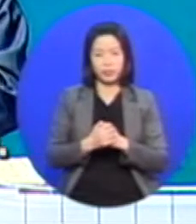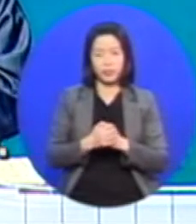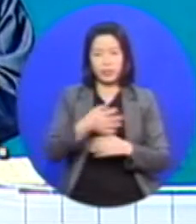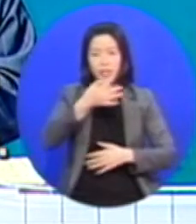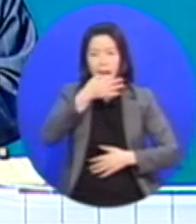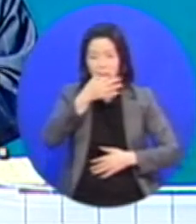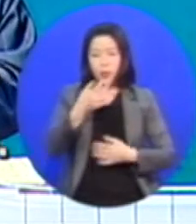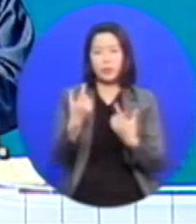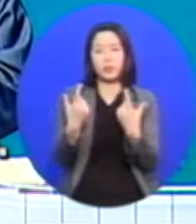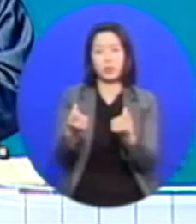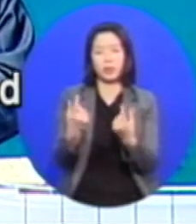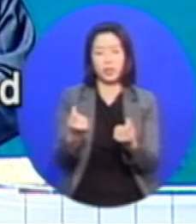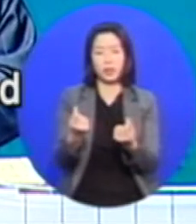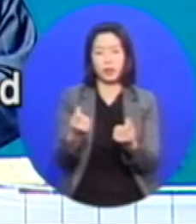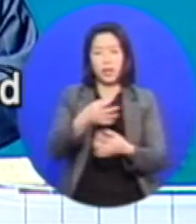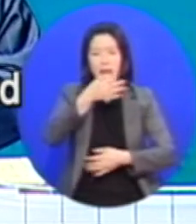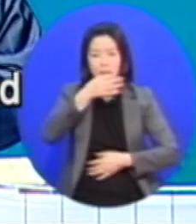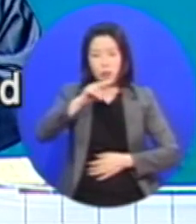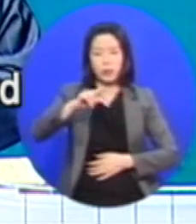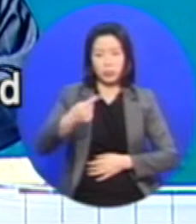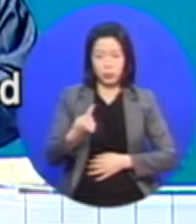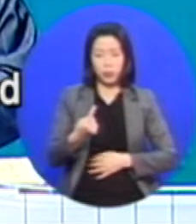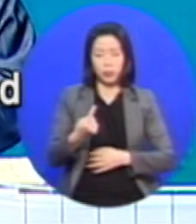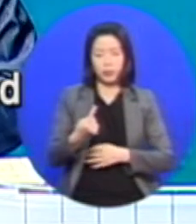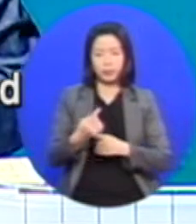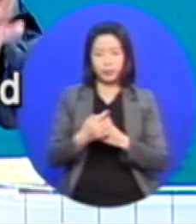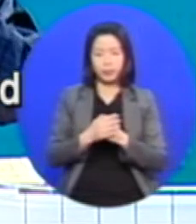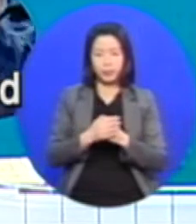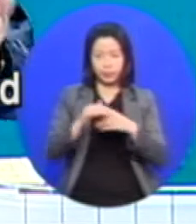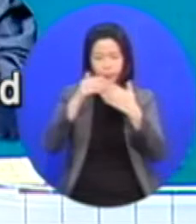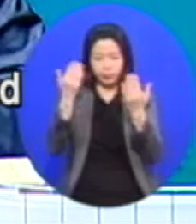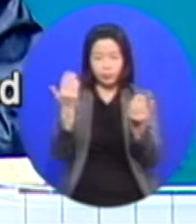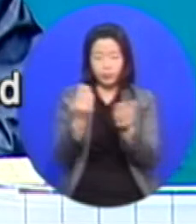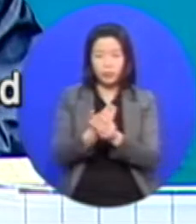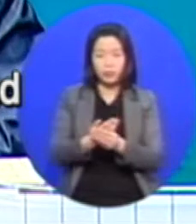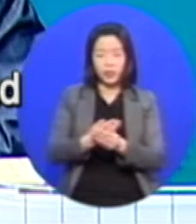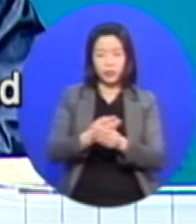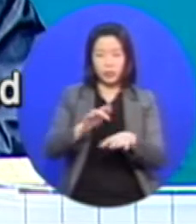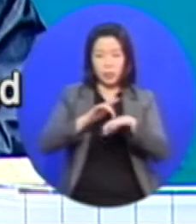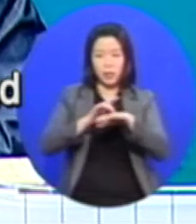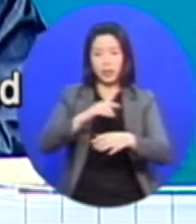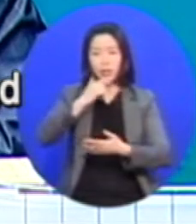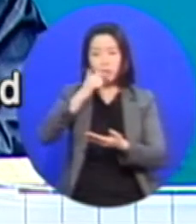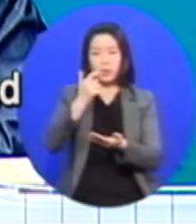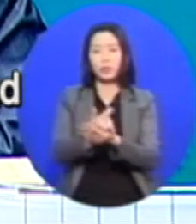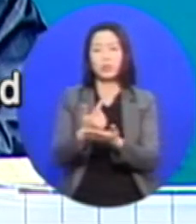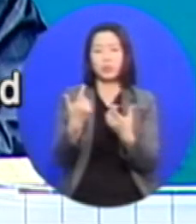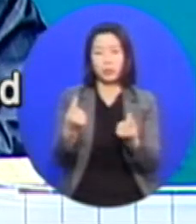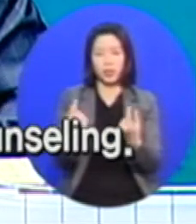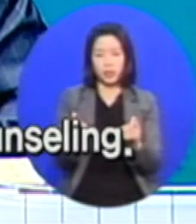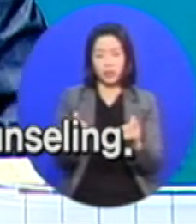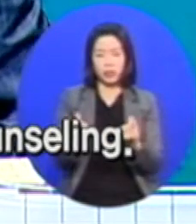욕심도 마찬가지요 욕심도 완전히 막 역에서 먹는 거예요